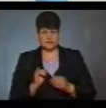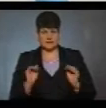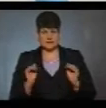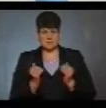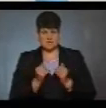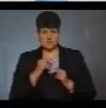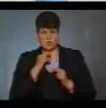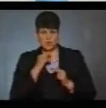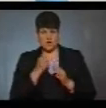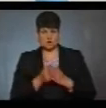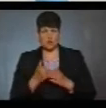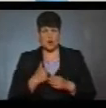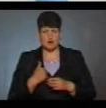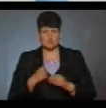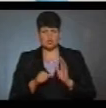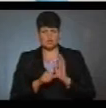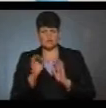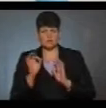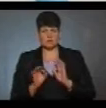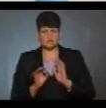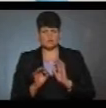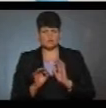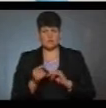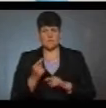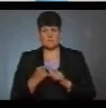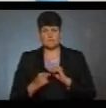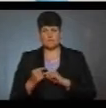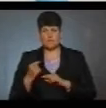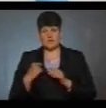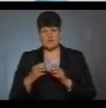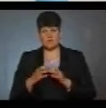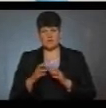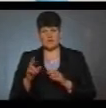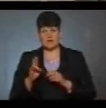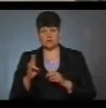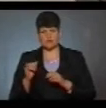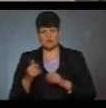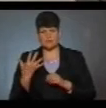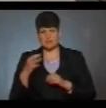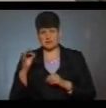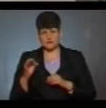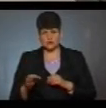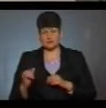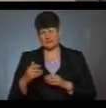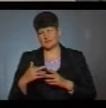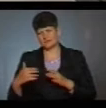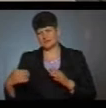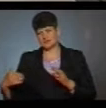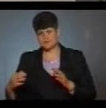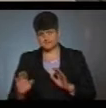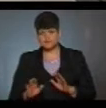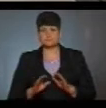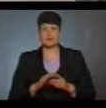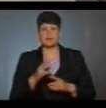зменшення уваги до армії 6%, повернення команди Януковича 5% і так далі.